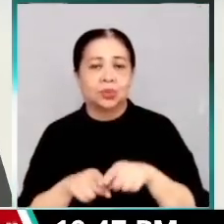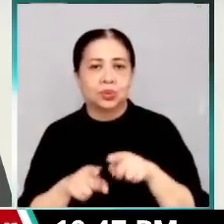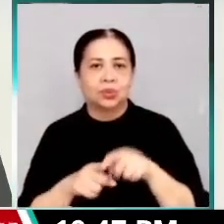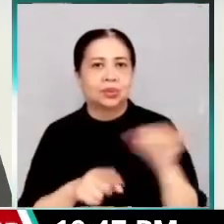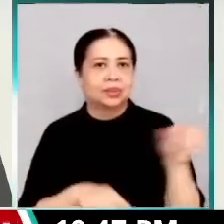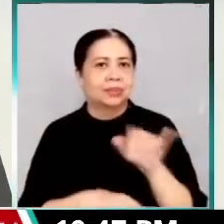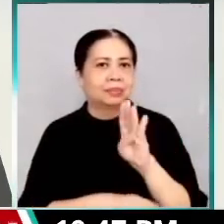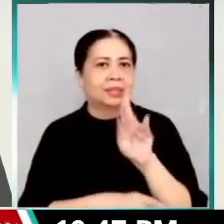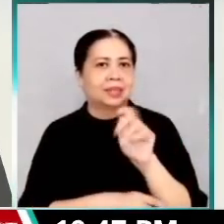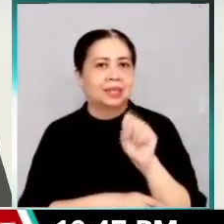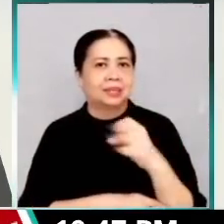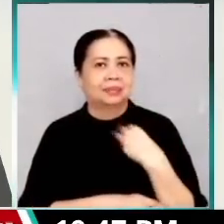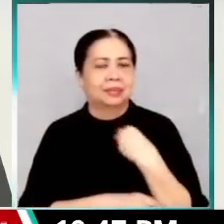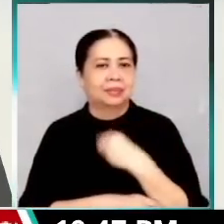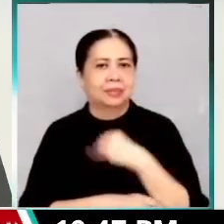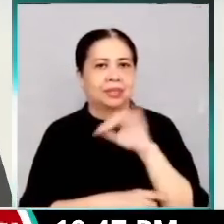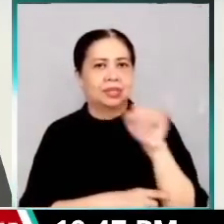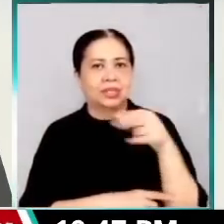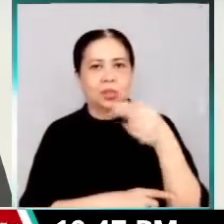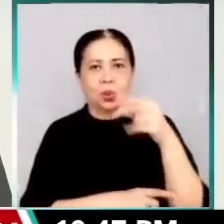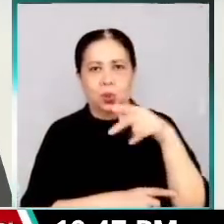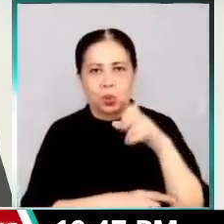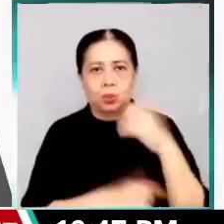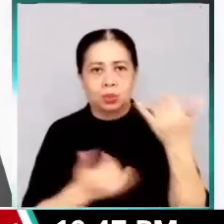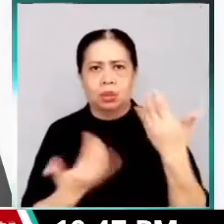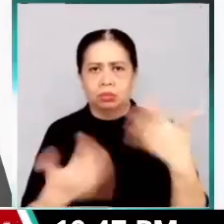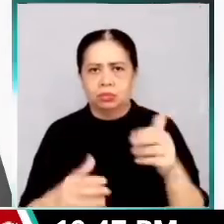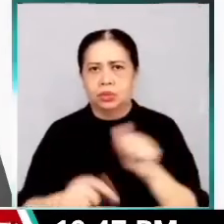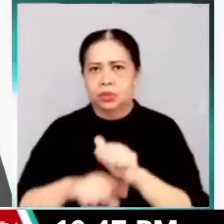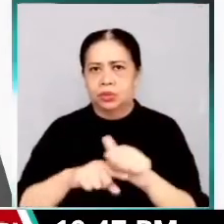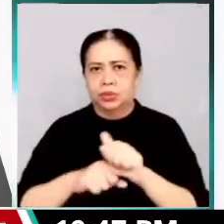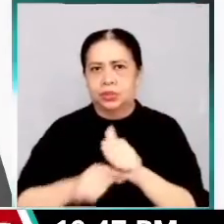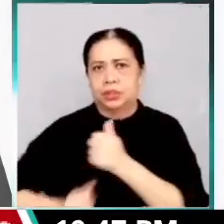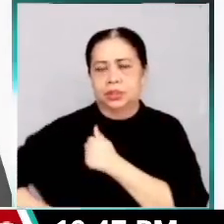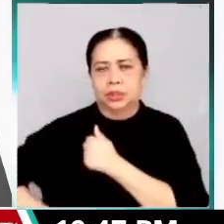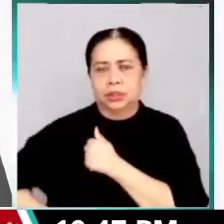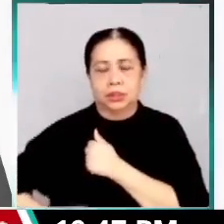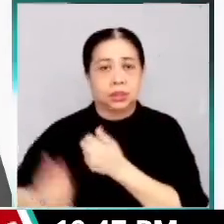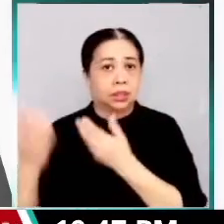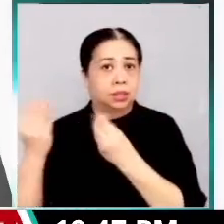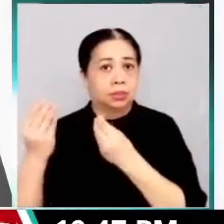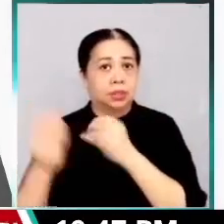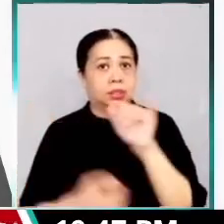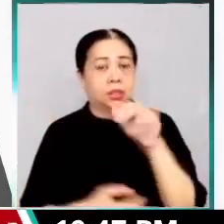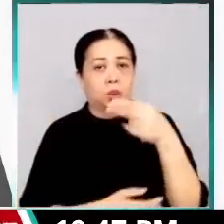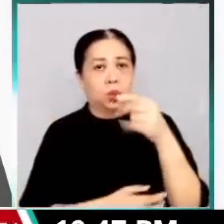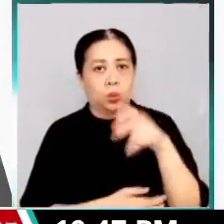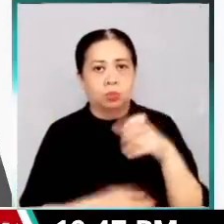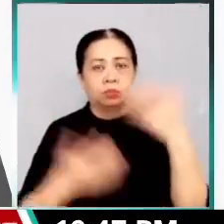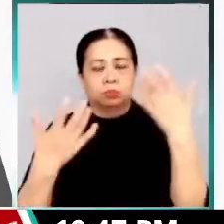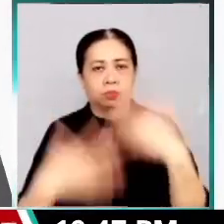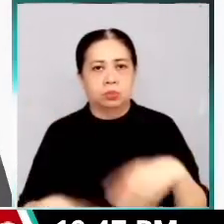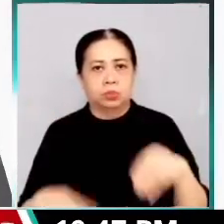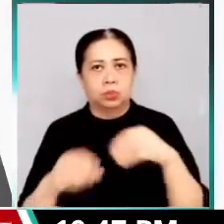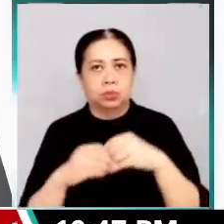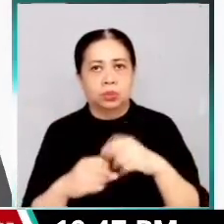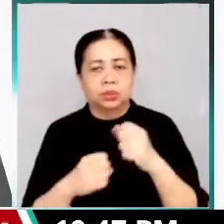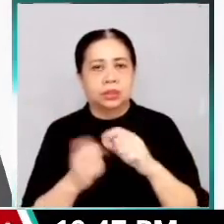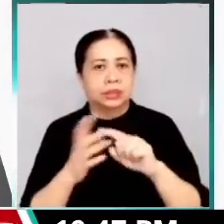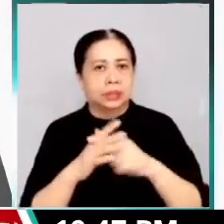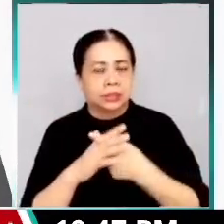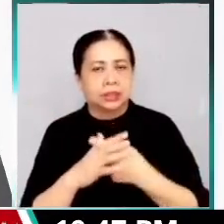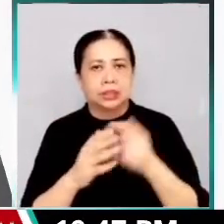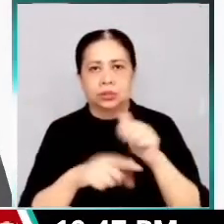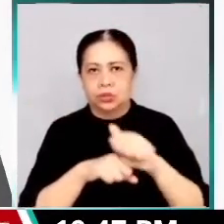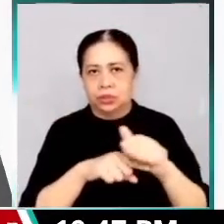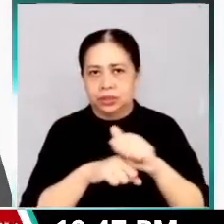si J-Hope na kasalukuyang nasa military training. Update naman ni J-Hope, natapos na raw niya ang kanyang initial training.